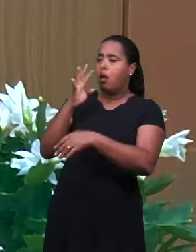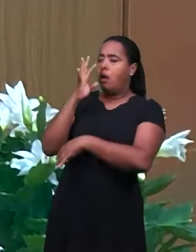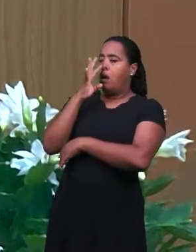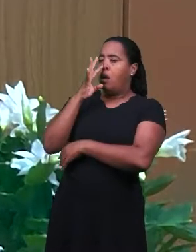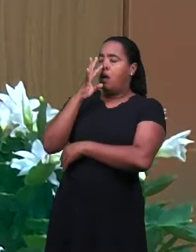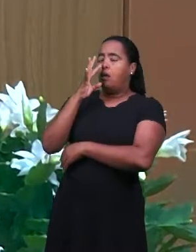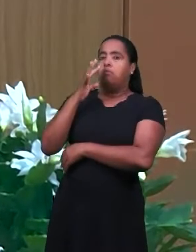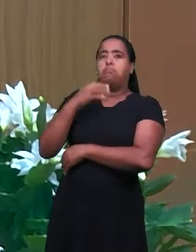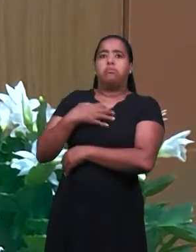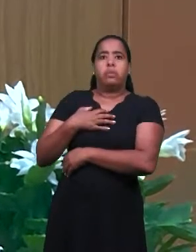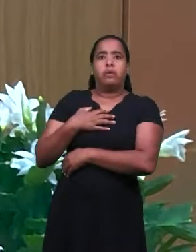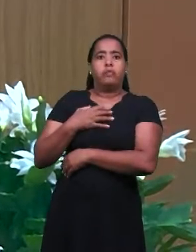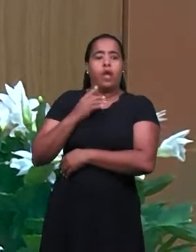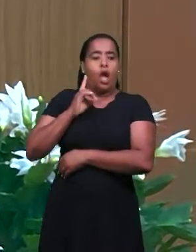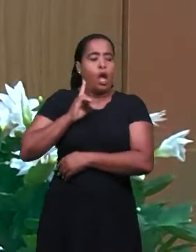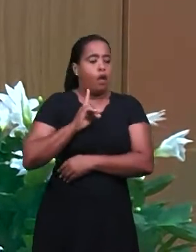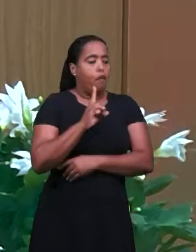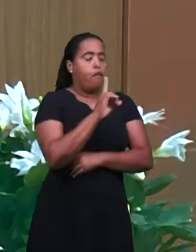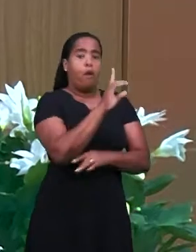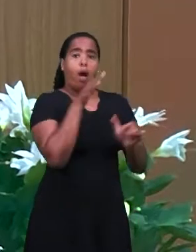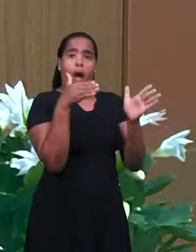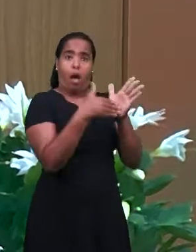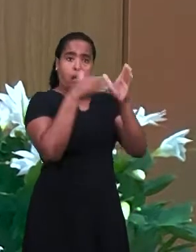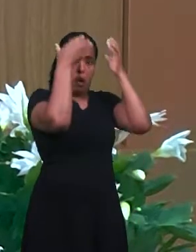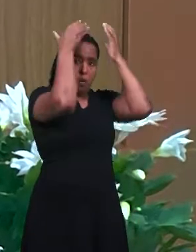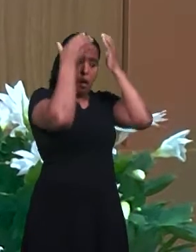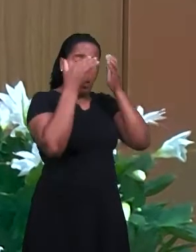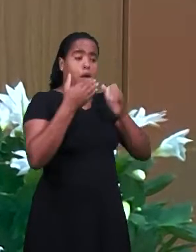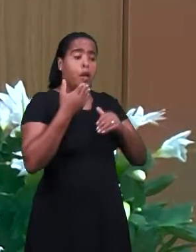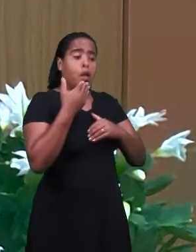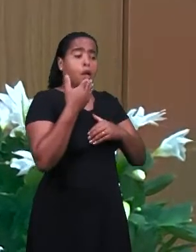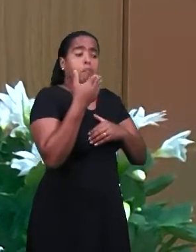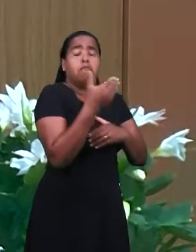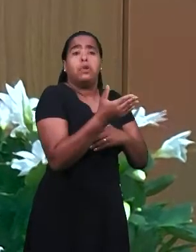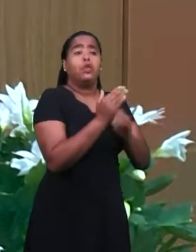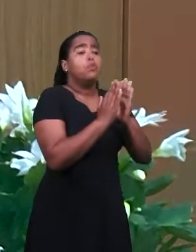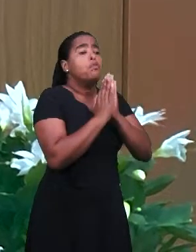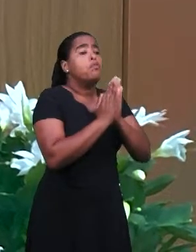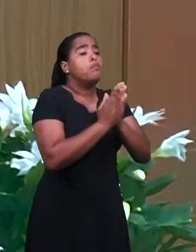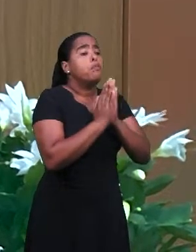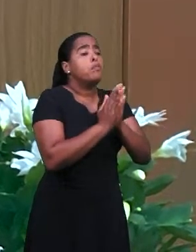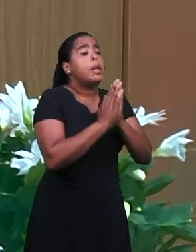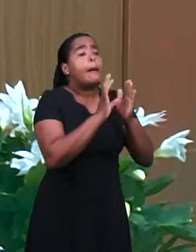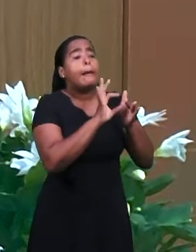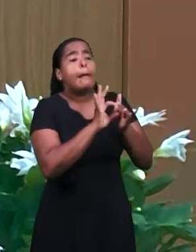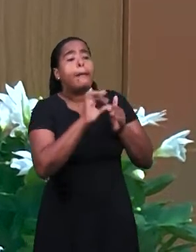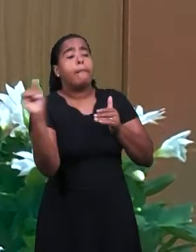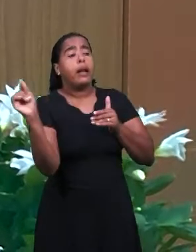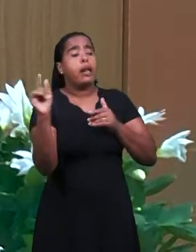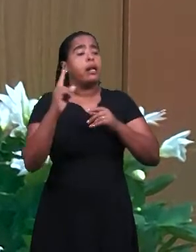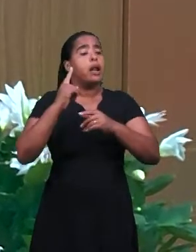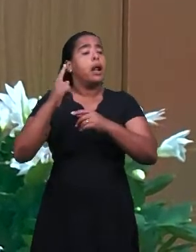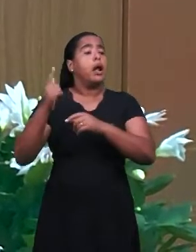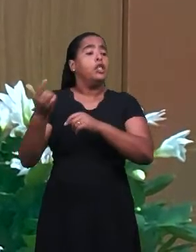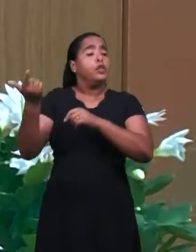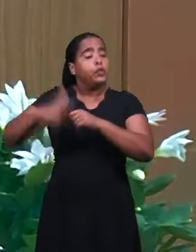его коснулось глубоко и подвигло его попросить у царя восстановить Иерусалим, и царь